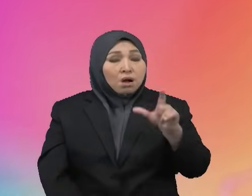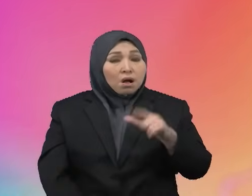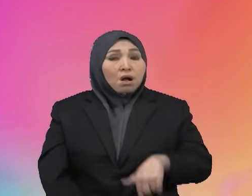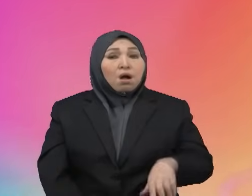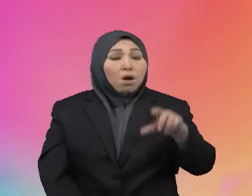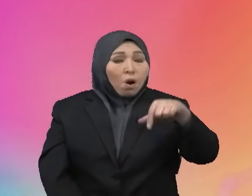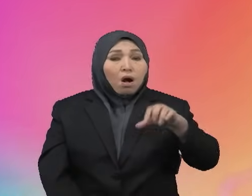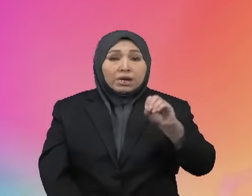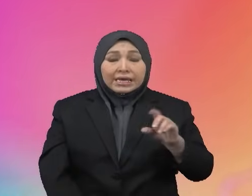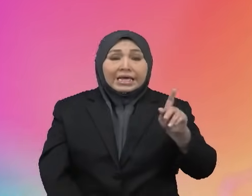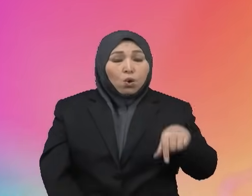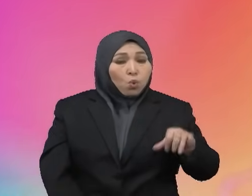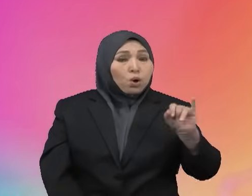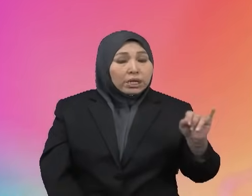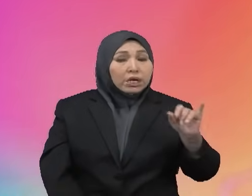ki qu. Cuba sebut.